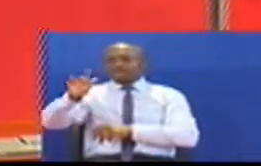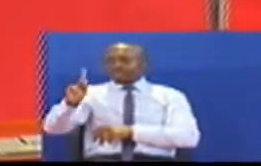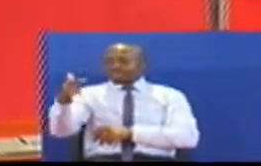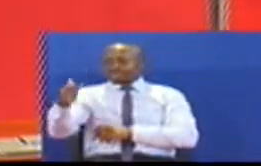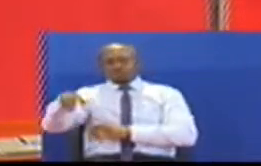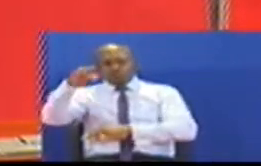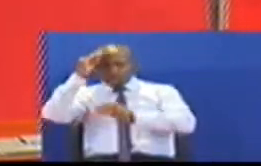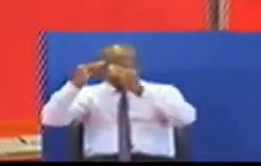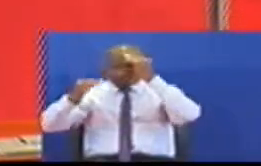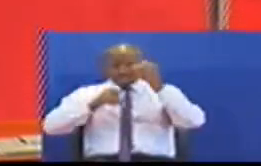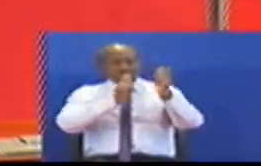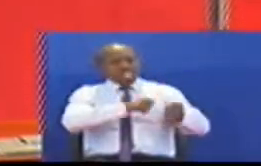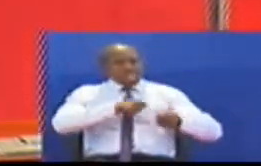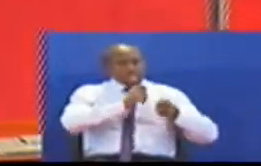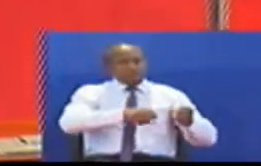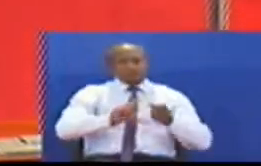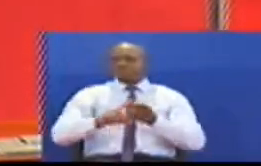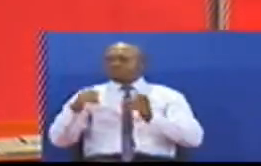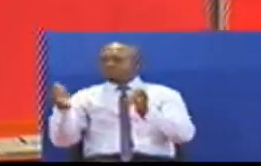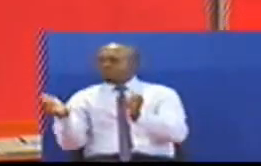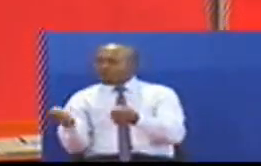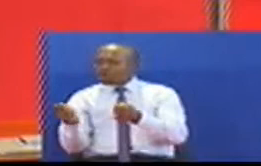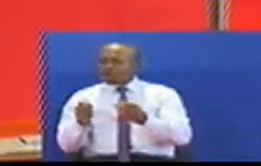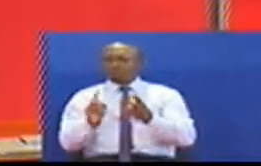kilimo, watajifunza habari ya mifugo, habari ya